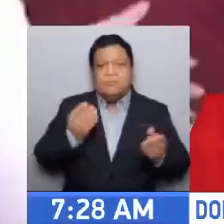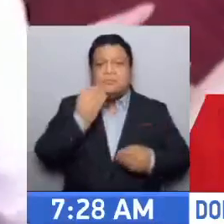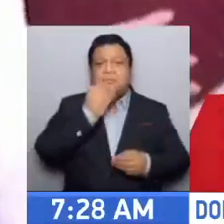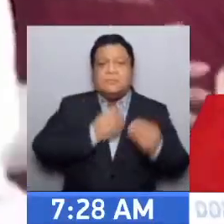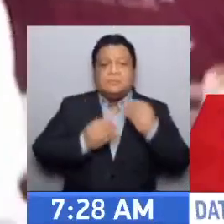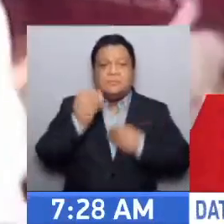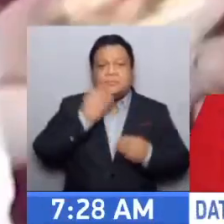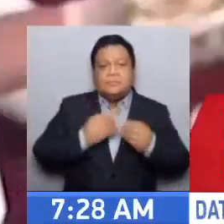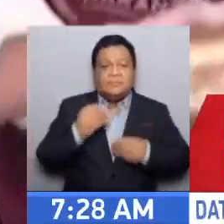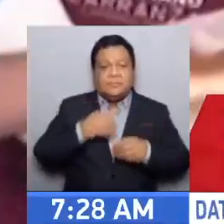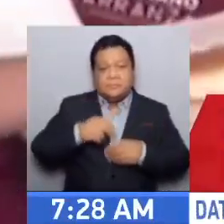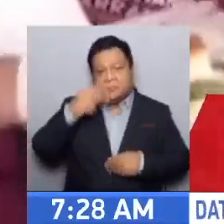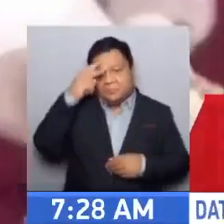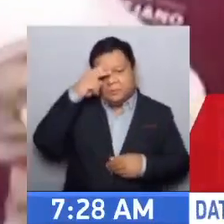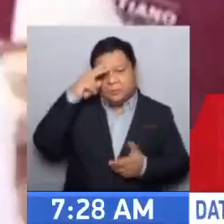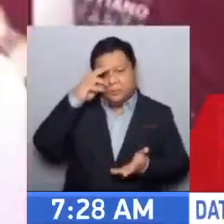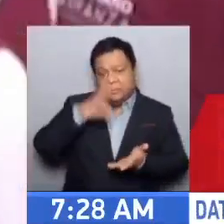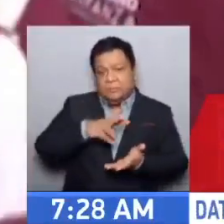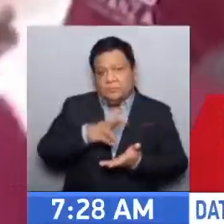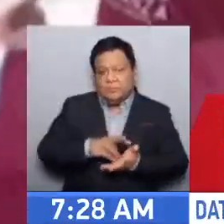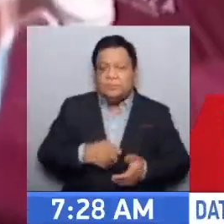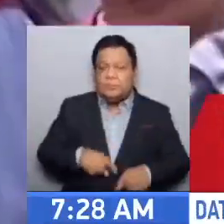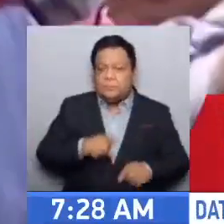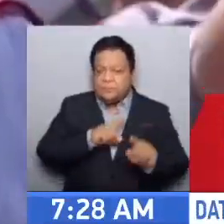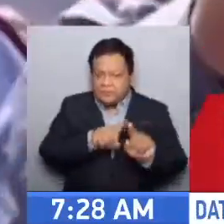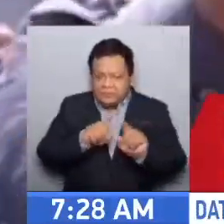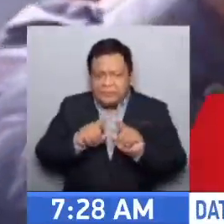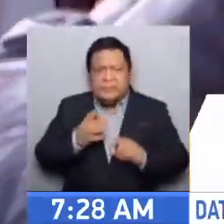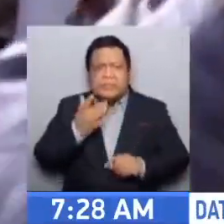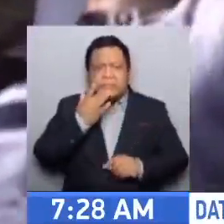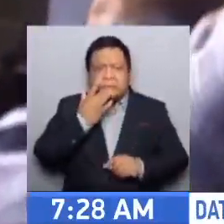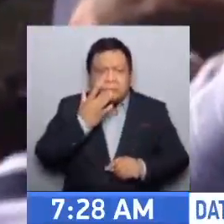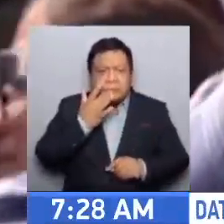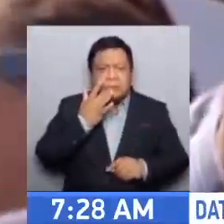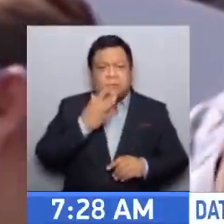City. Siksik ito sa iba't ibang flavor at local twist.